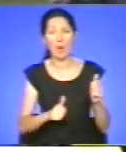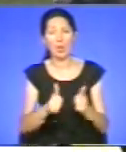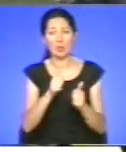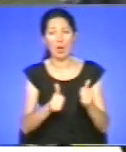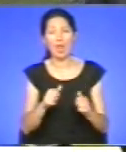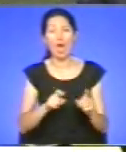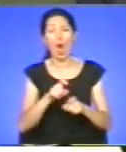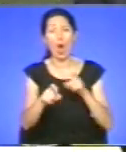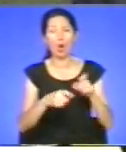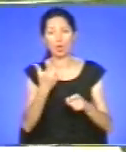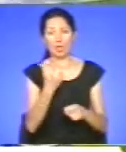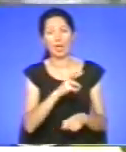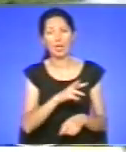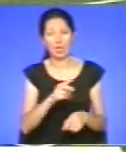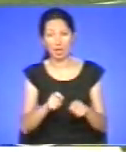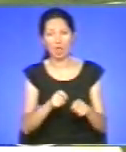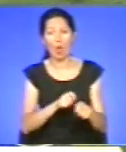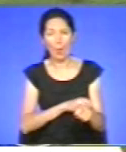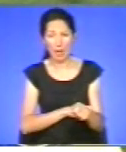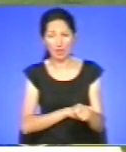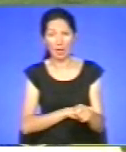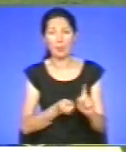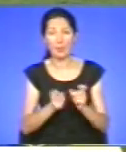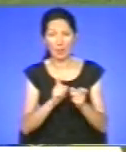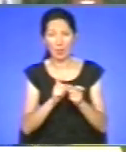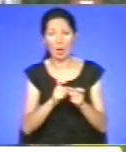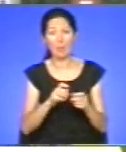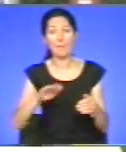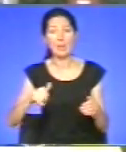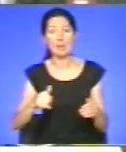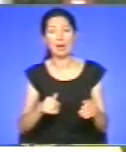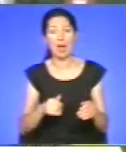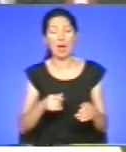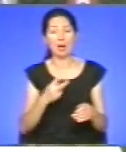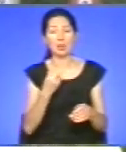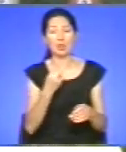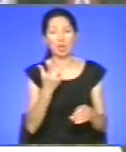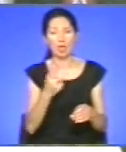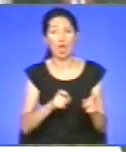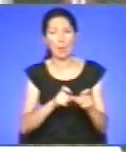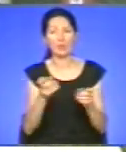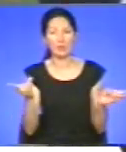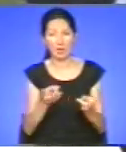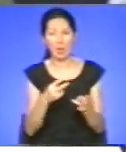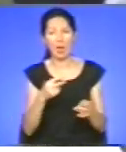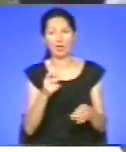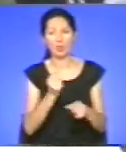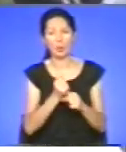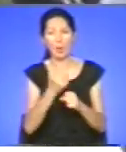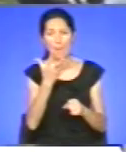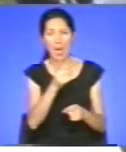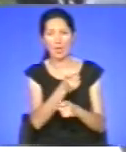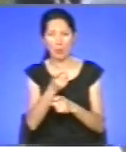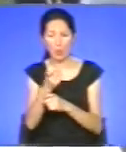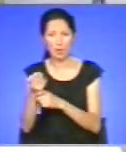етапами стрільби. Правоохоронці після подолання першого та другого кілометрів дистанції повинні здійснити по 5 пострілів з табельної вогнепальної зброї.